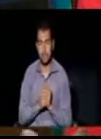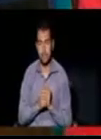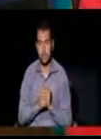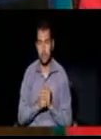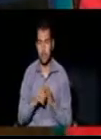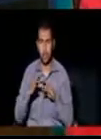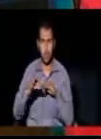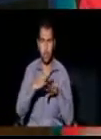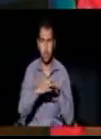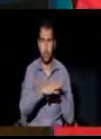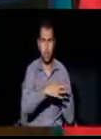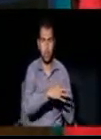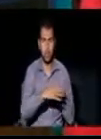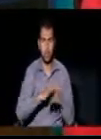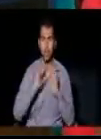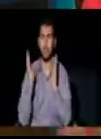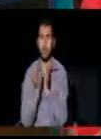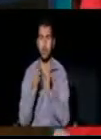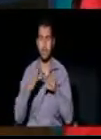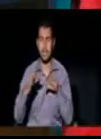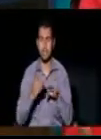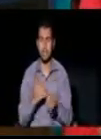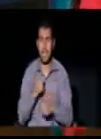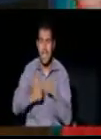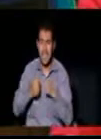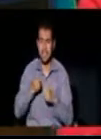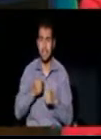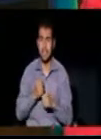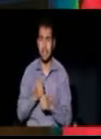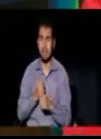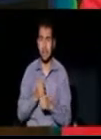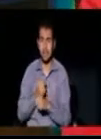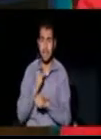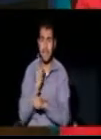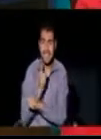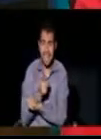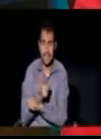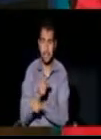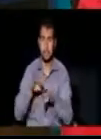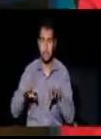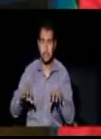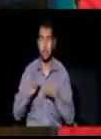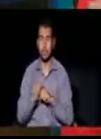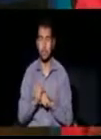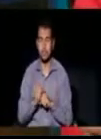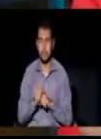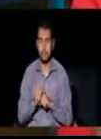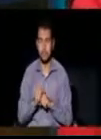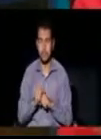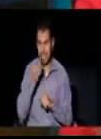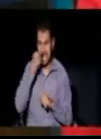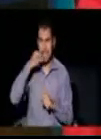المجالات. انا مش بس هديهم تدريبات عاديه، لا انا هديهم، انا هجيب اخصائيين نفسيين يقعدوا